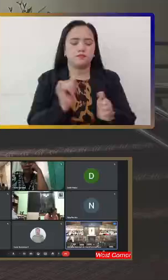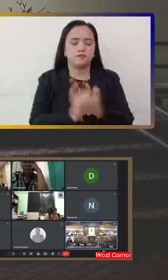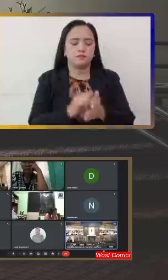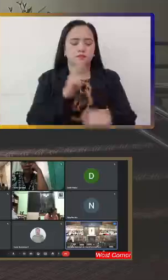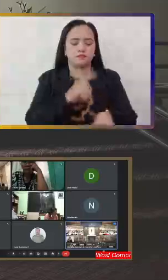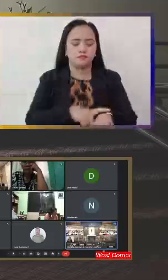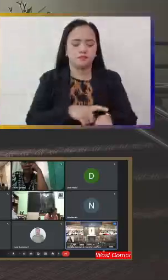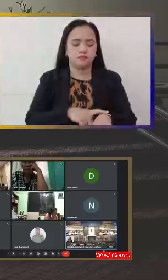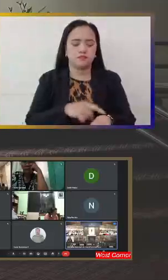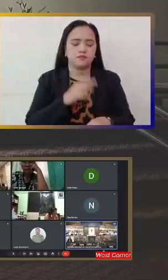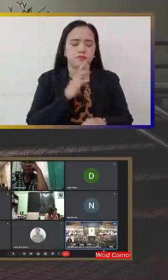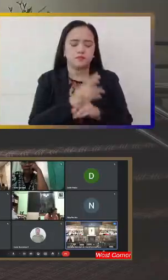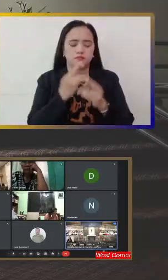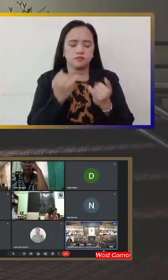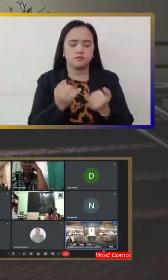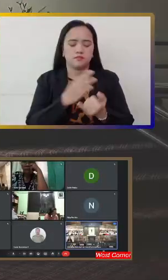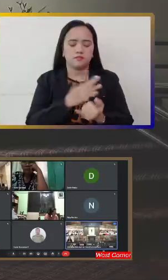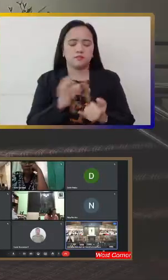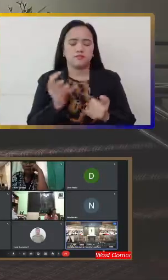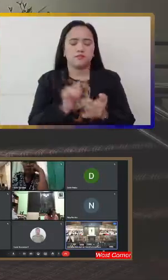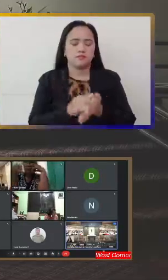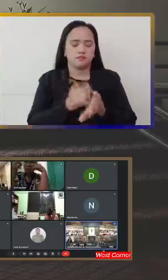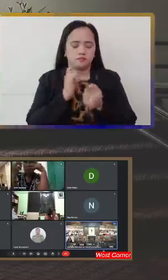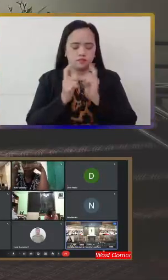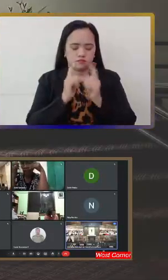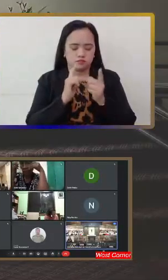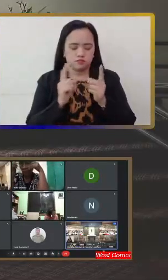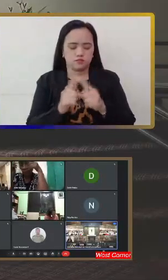ninyo at nakikipag-usap po sa inyo.